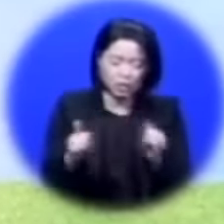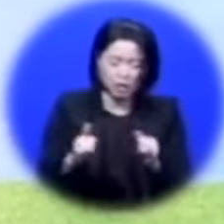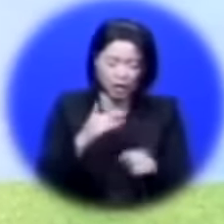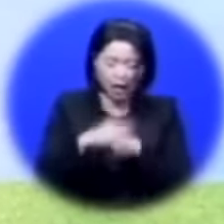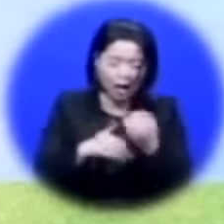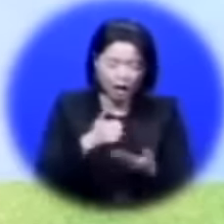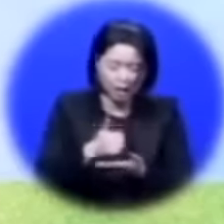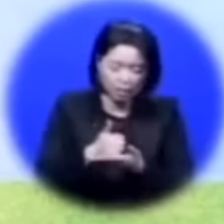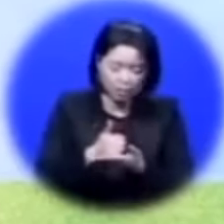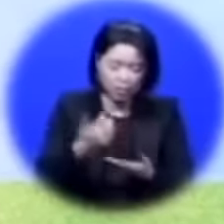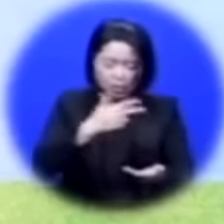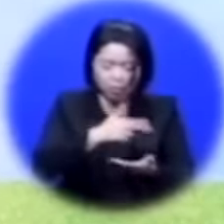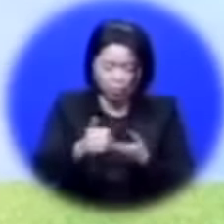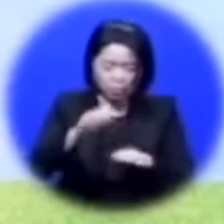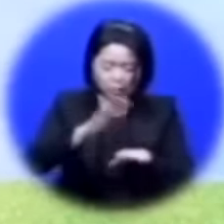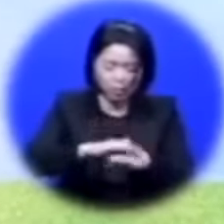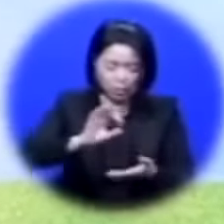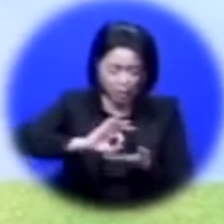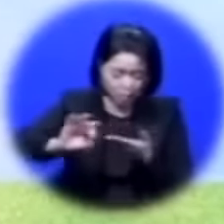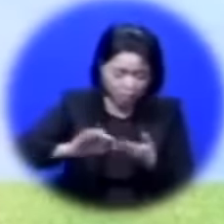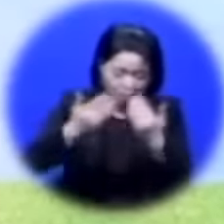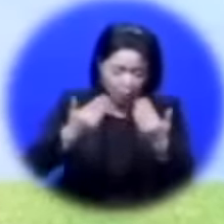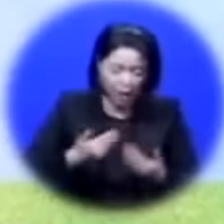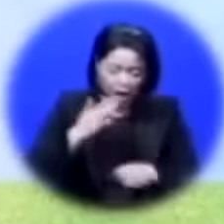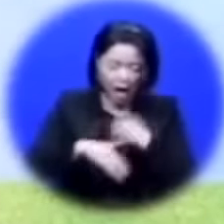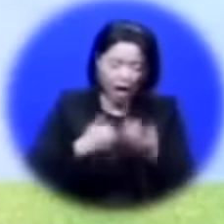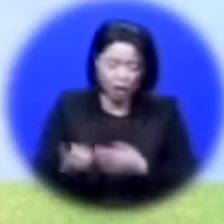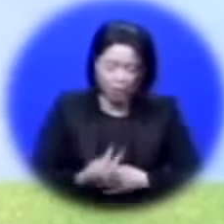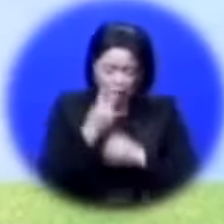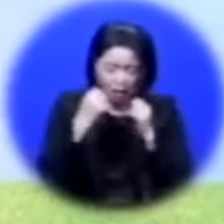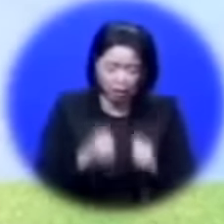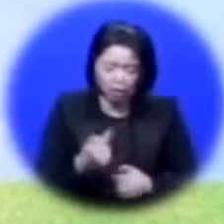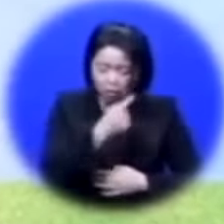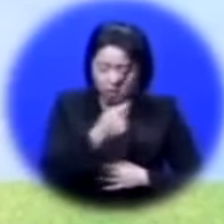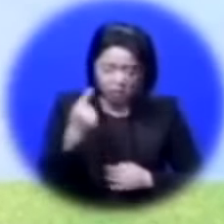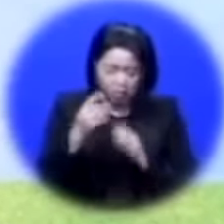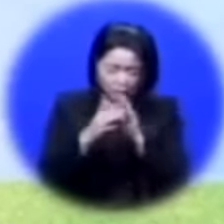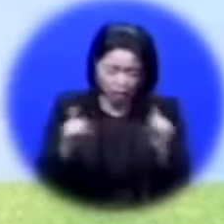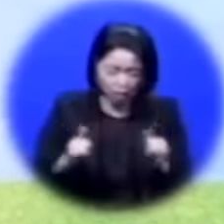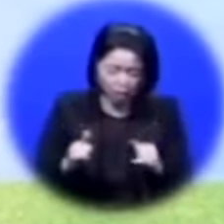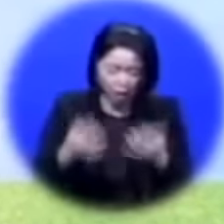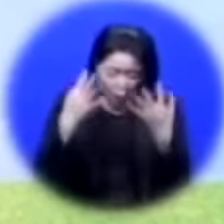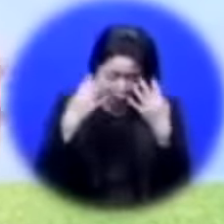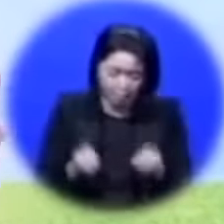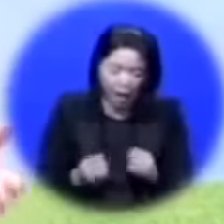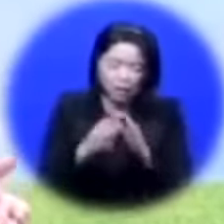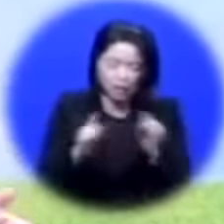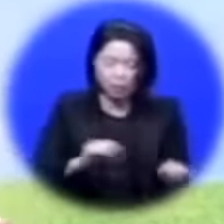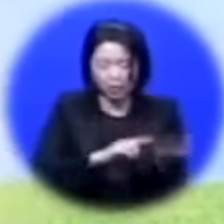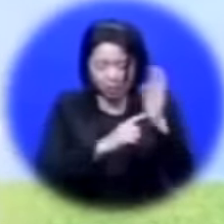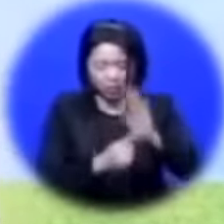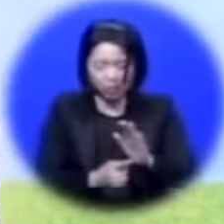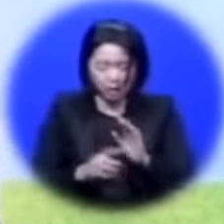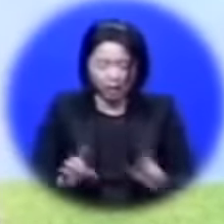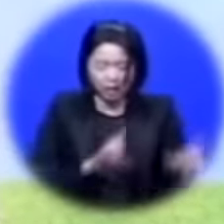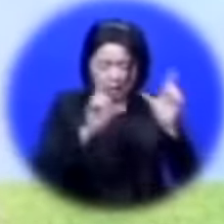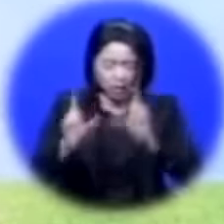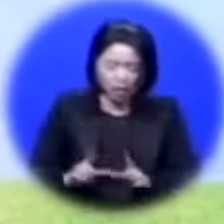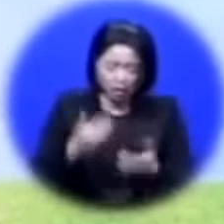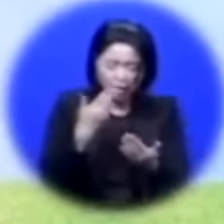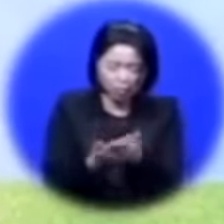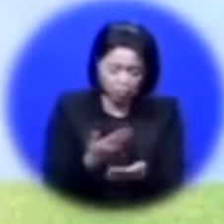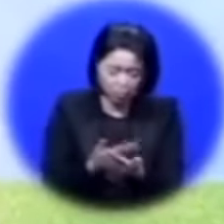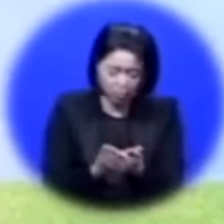하나님 주님의 손에 임 받아서 하나님의 살아계심에 증인으로 많은 사람들에게 드러나는 삶을 살게 해